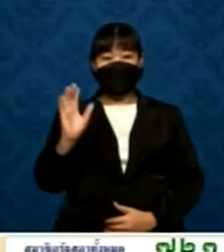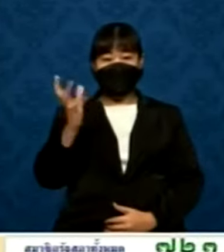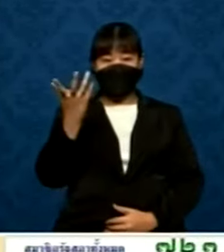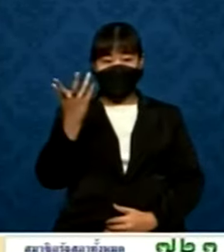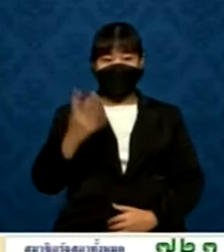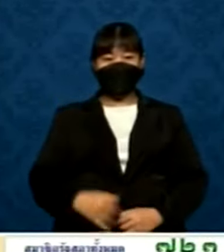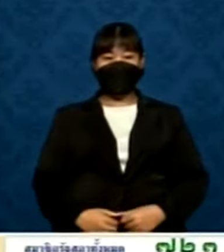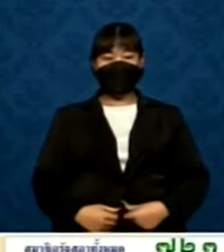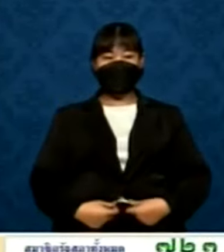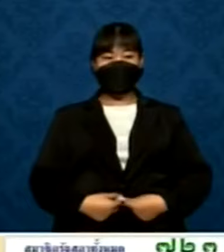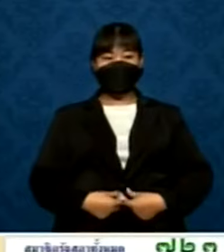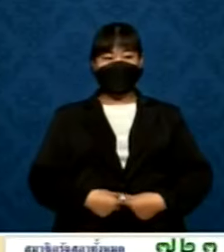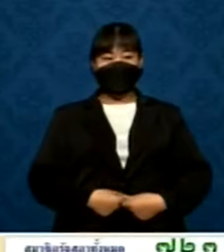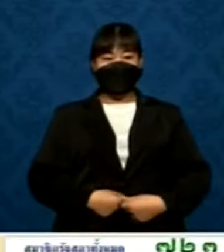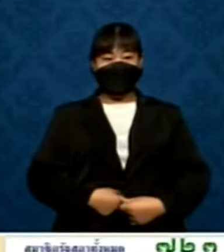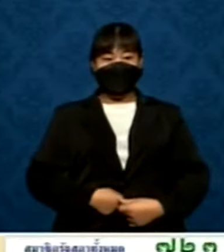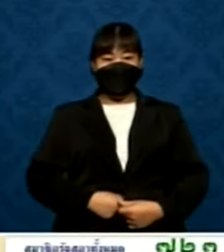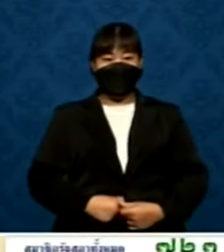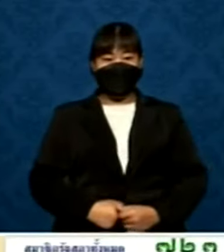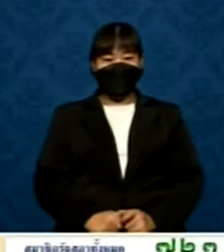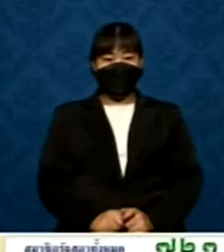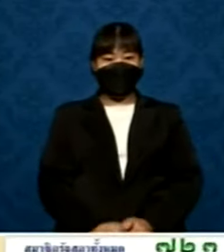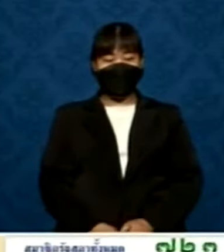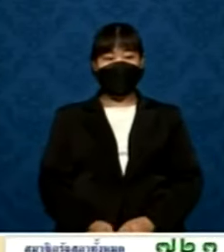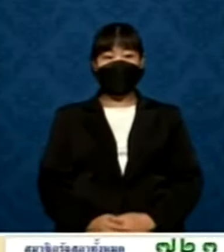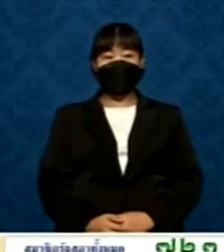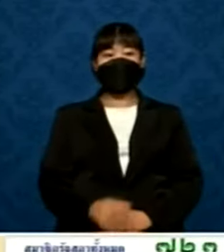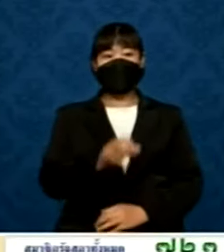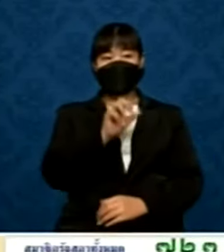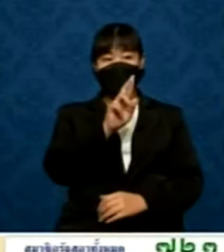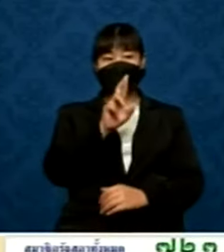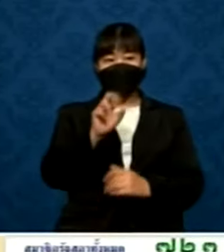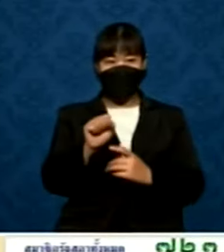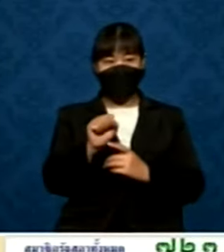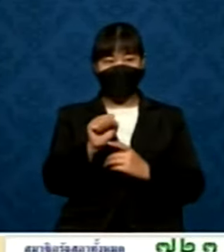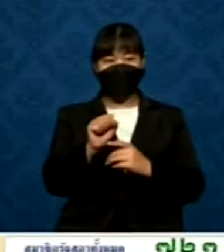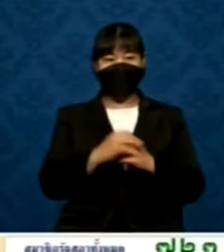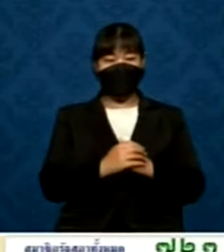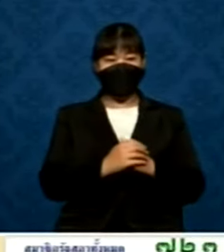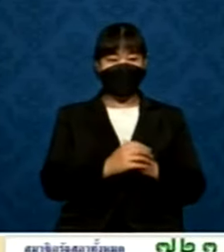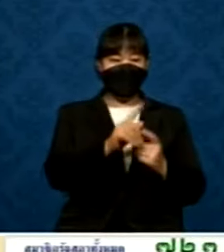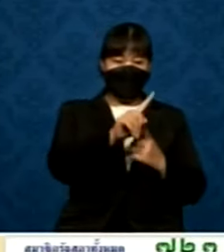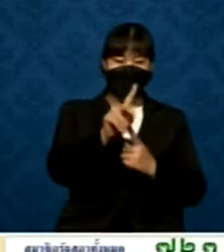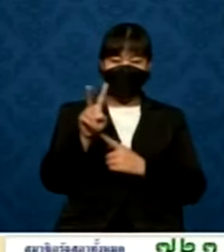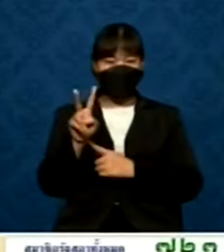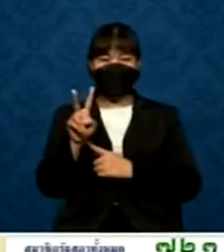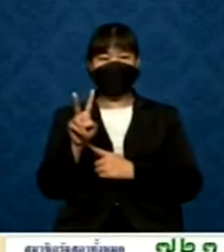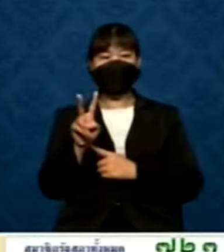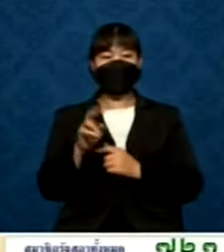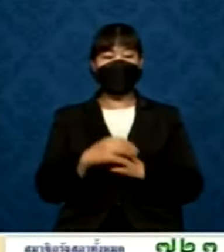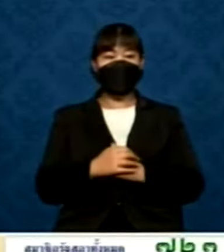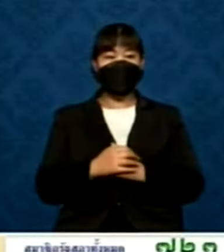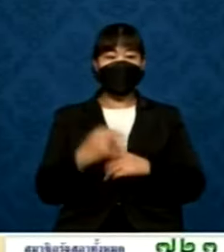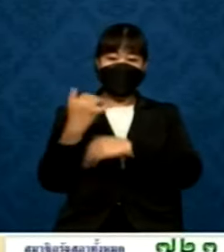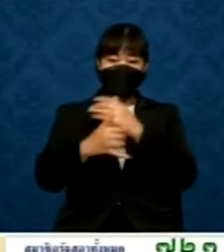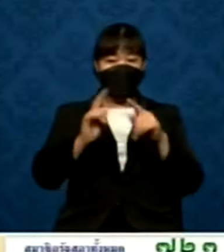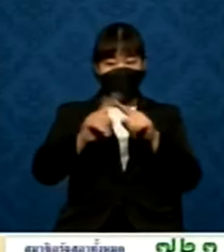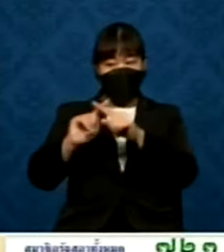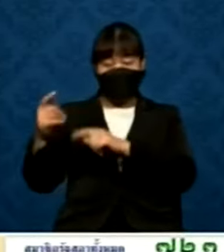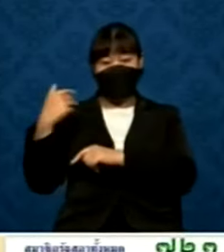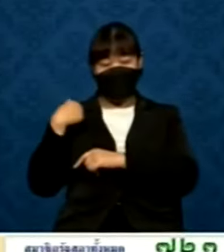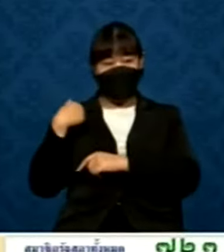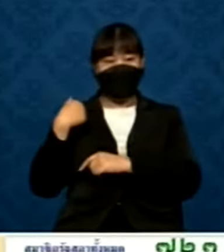ไหนบังคับครับว่าระบบรัฐสภาจำเป็นต้องมีสองสภามีหลายประเทศที่เป็นสภาเดี่ยวครับแล้วแนวโน้ม